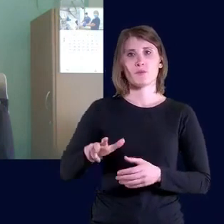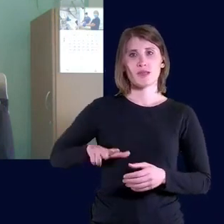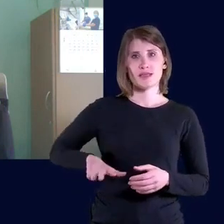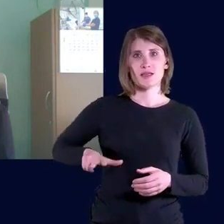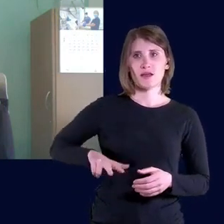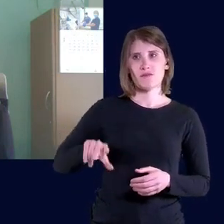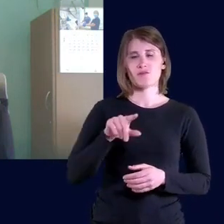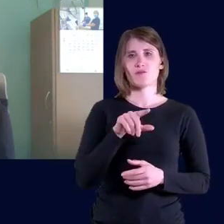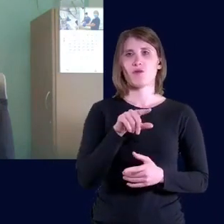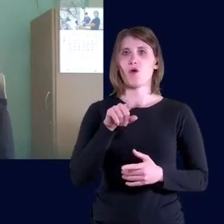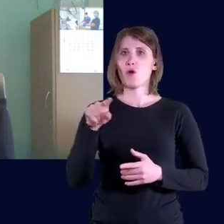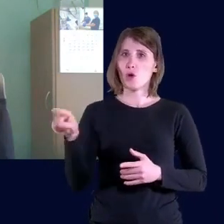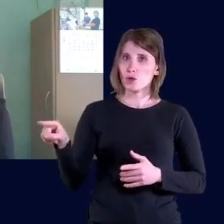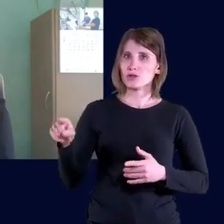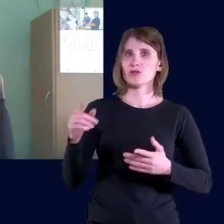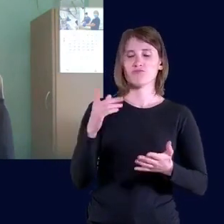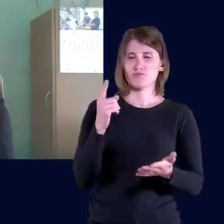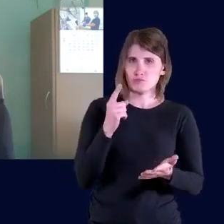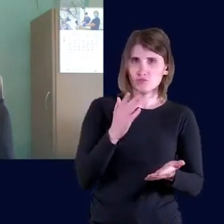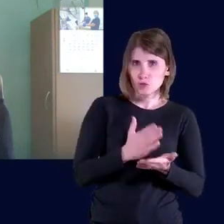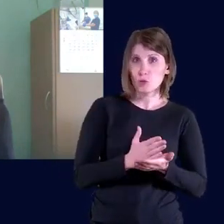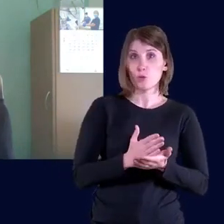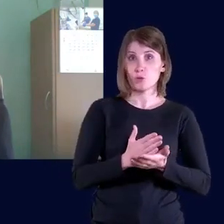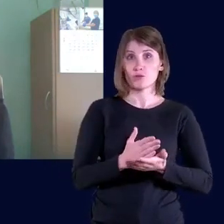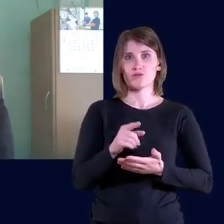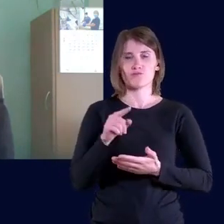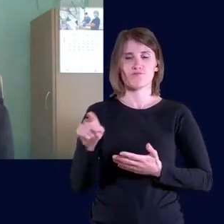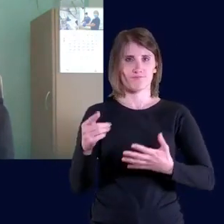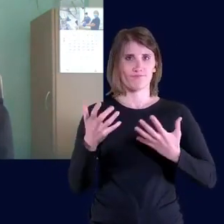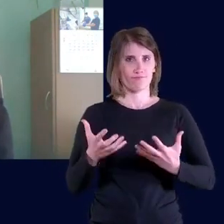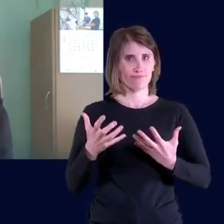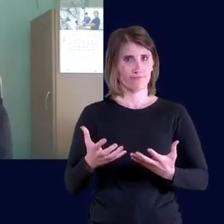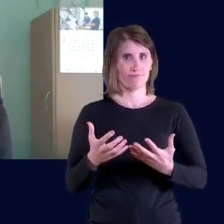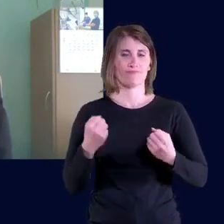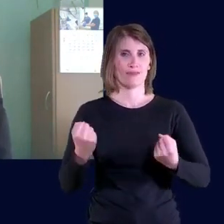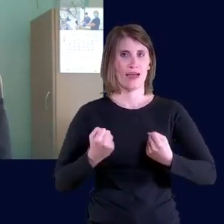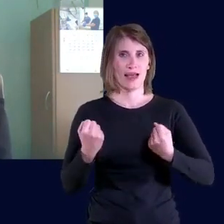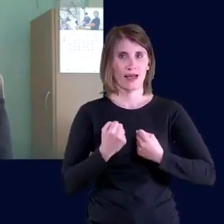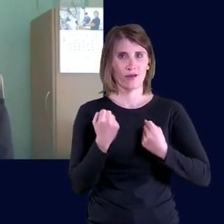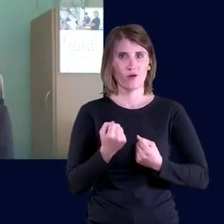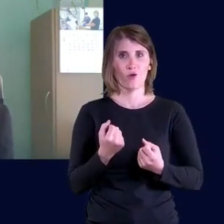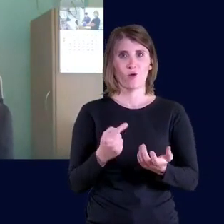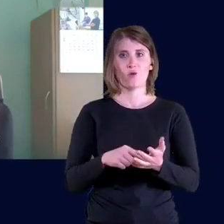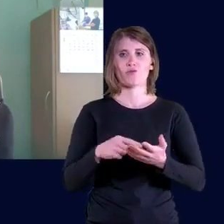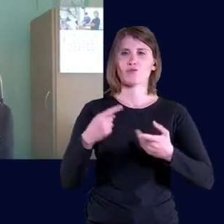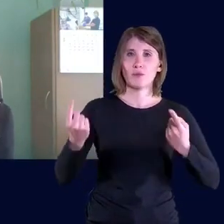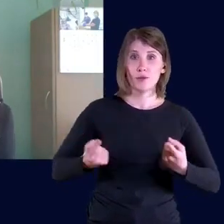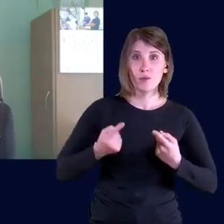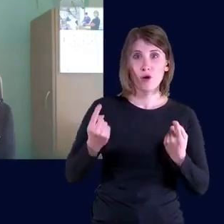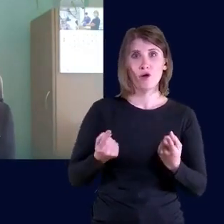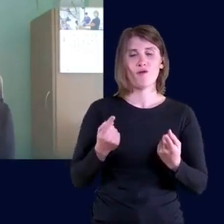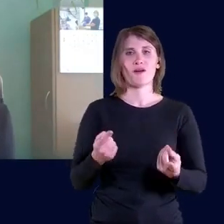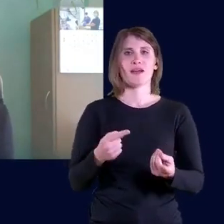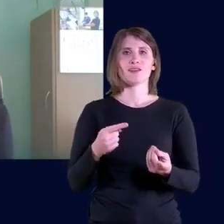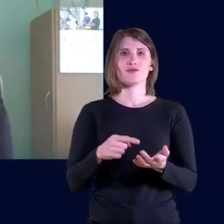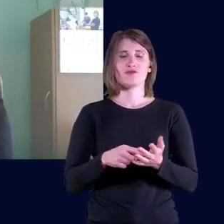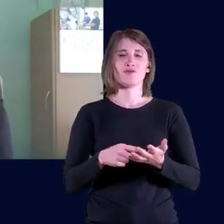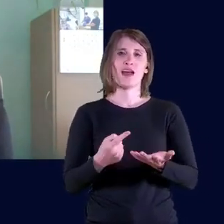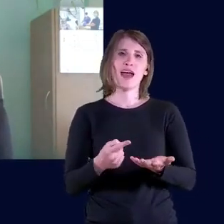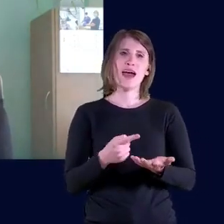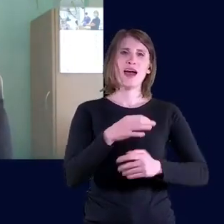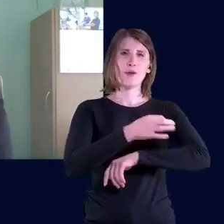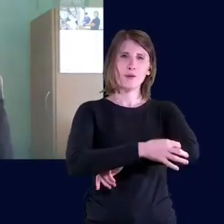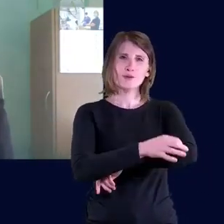ministerialnym jest taki dość szeroko zakrojony w kontekście promocyjnym to jeszcze na